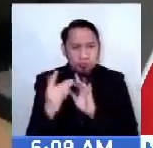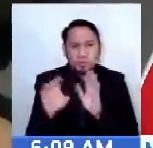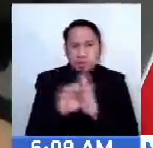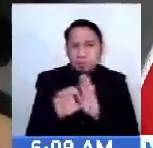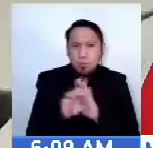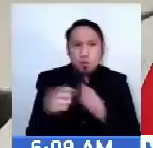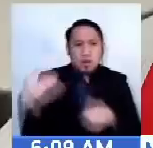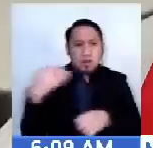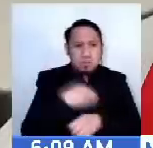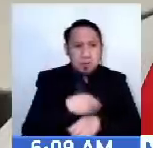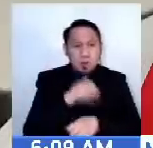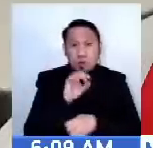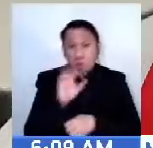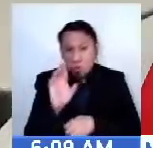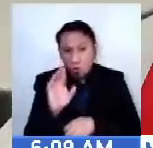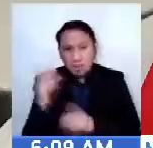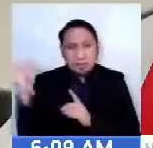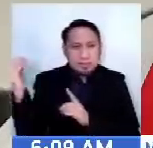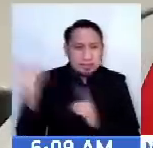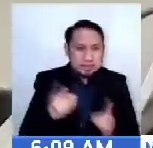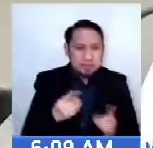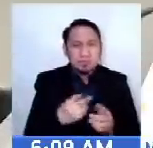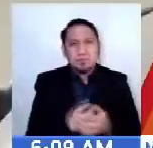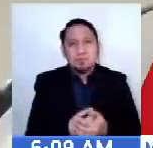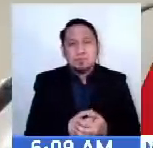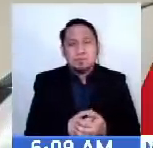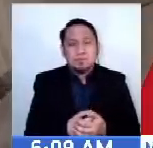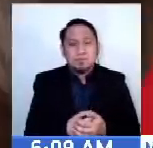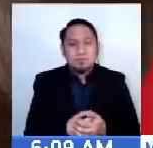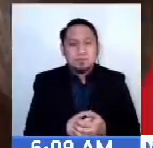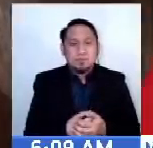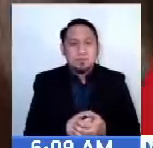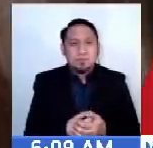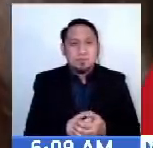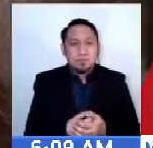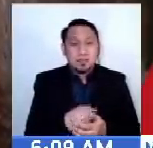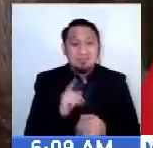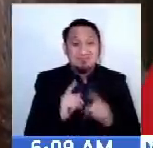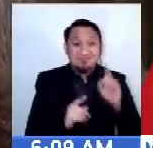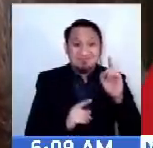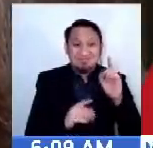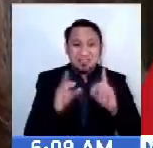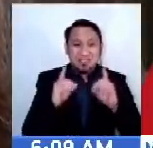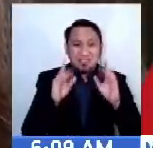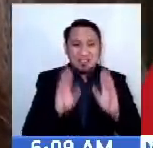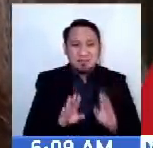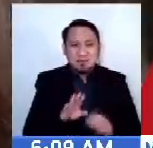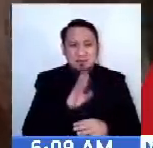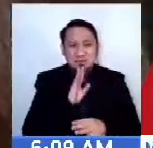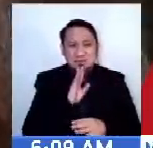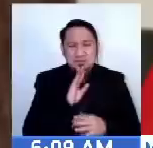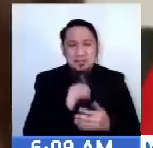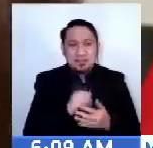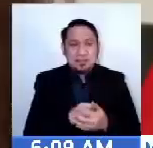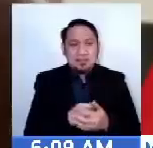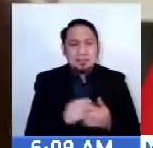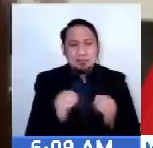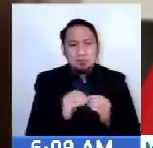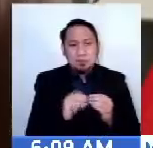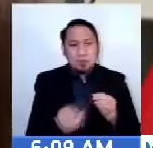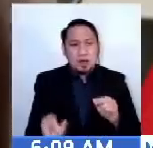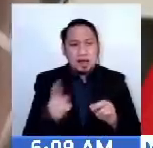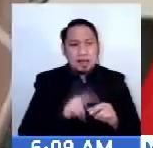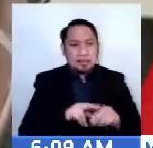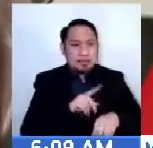pa-deliver na. Dismayado naman ang TNVS driver na si Ray dahil mapipilitan siyang magdagdag ng oras sa biyahe para mabawi